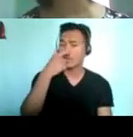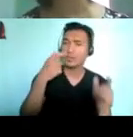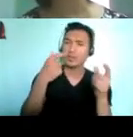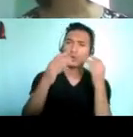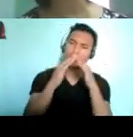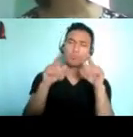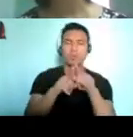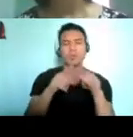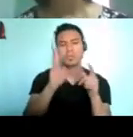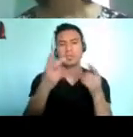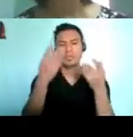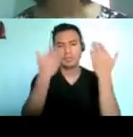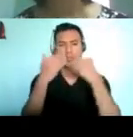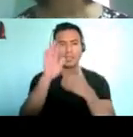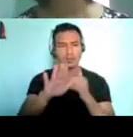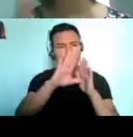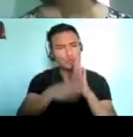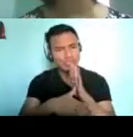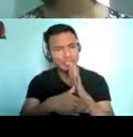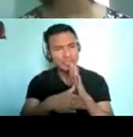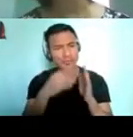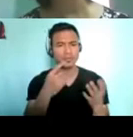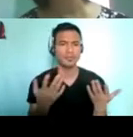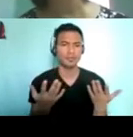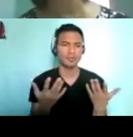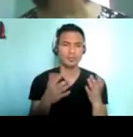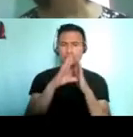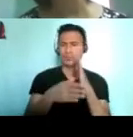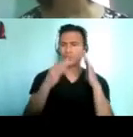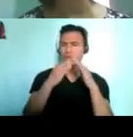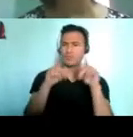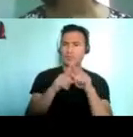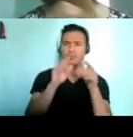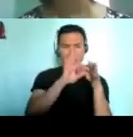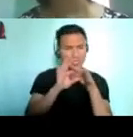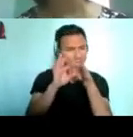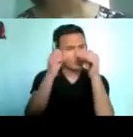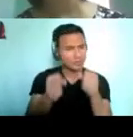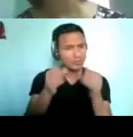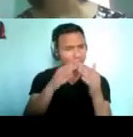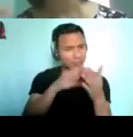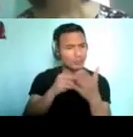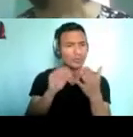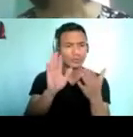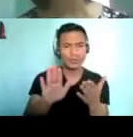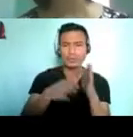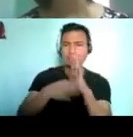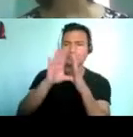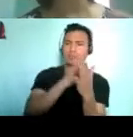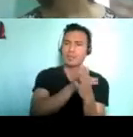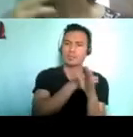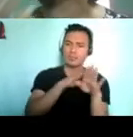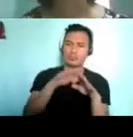त्यत्तिकै हिंसा भएको देख्छौँ अशिक्षित अशिक्षा भनेर भनिन्छ अशिक्षितको घरमा पनि कति मिलेर बसेको परिवार देख्न सक्छौँ शिक्षित